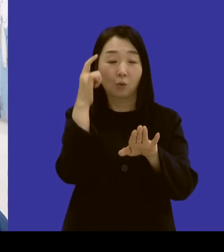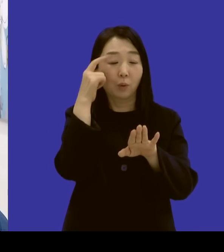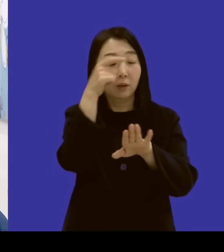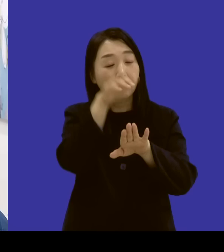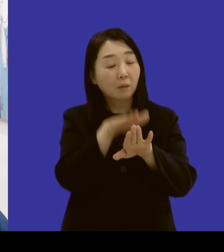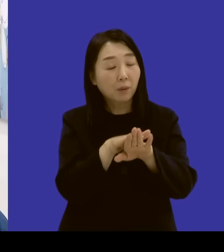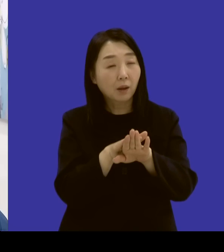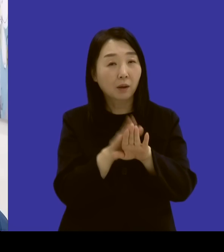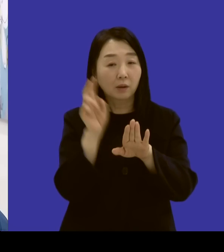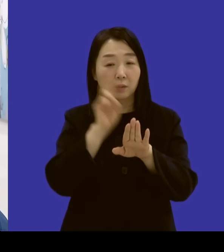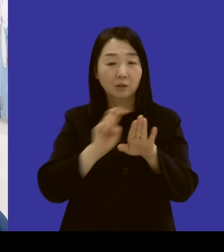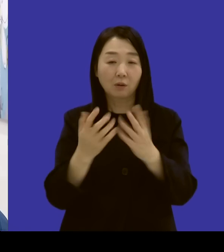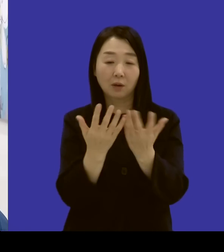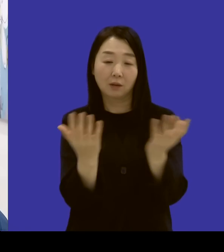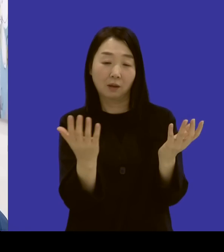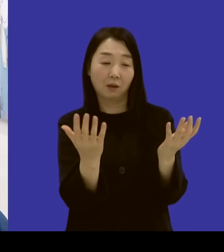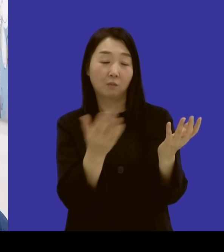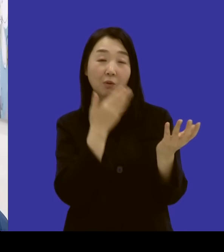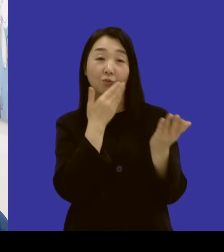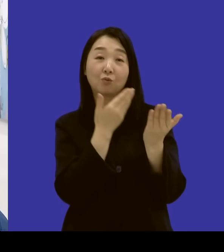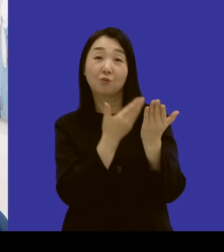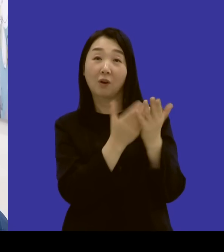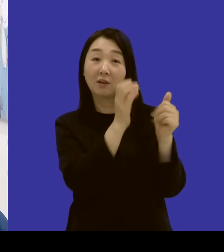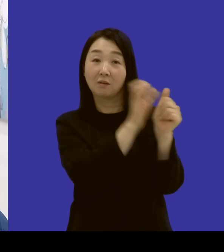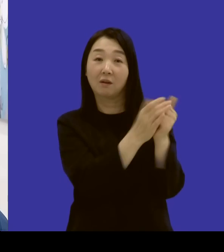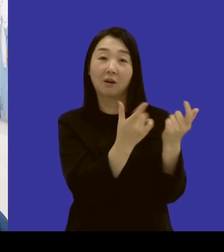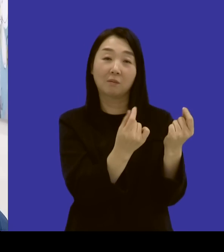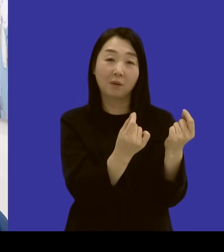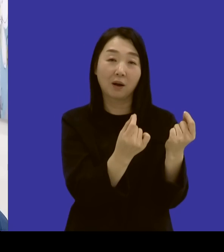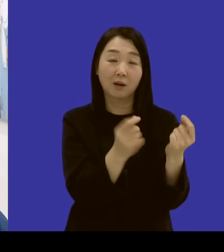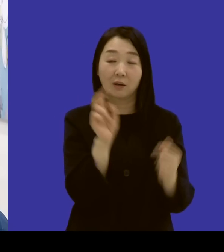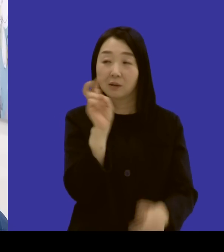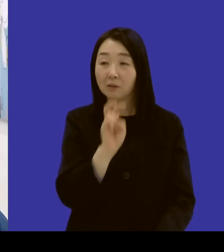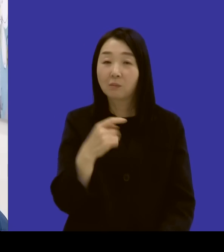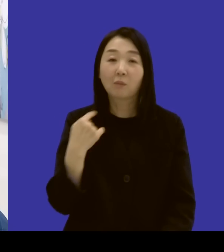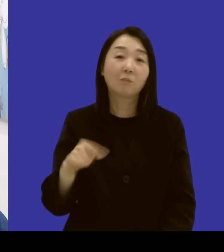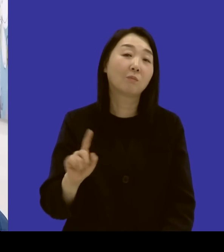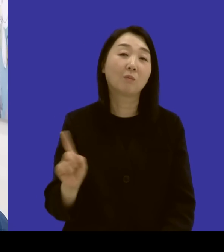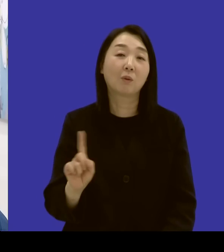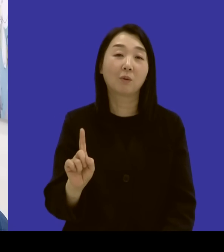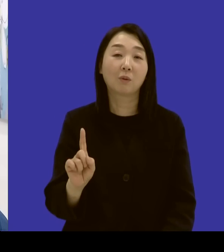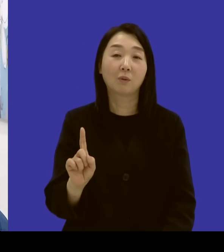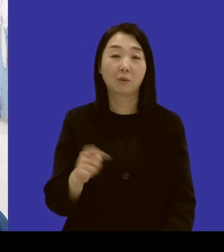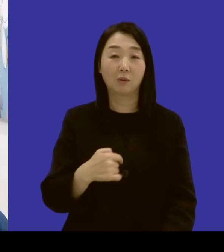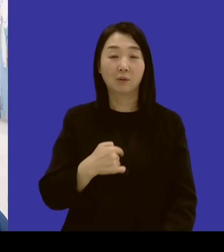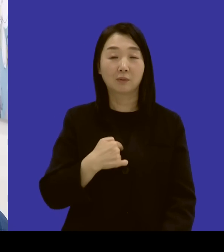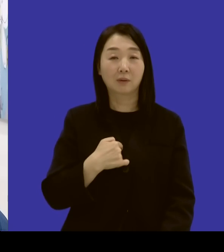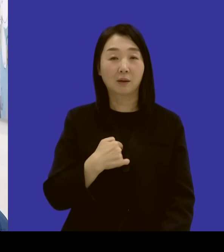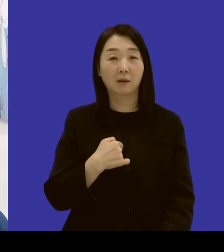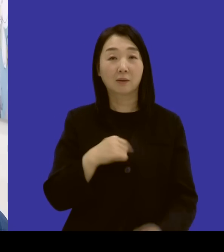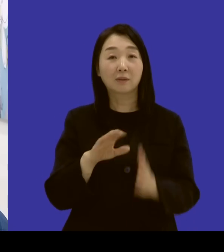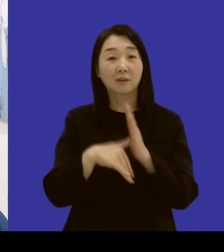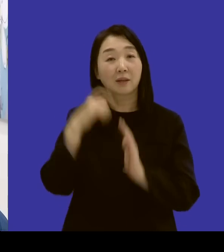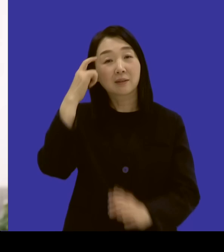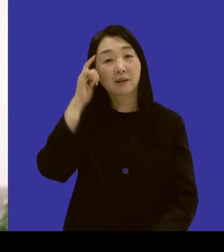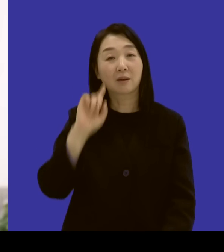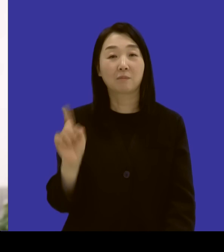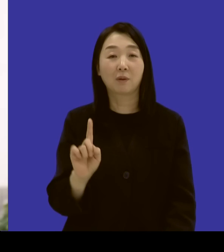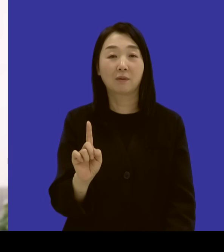예배에서 성가대는 너무 중요한 역할을 하기 때문에 그리고 이 음악이 도대체 뭐 하는 건가 제가 그때 생각한